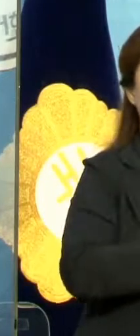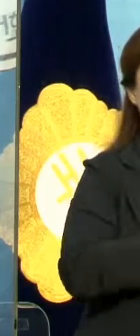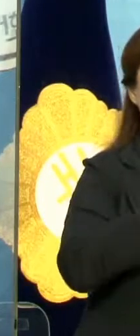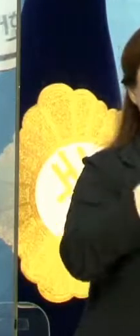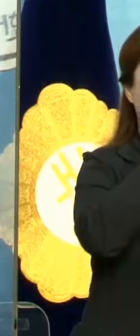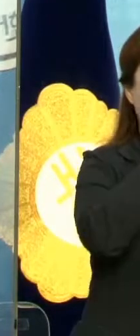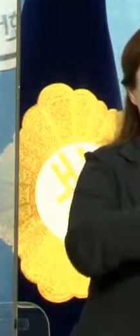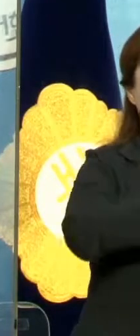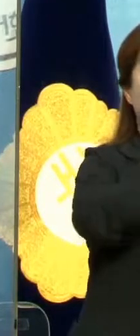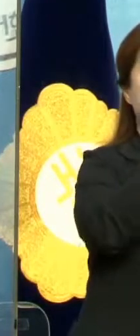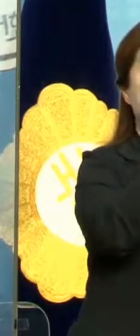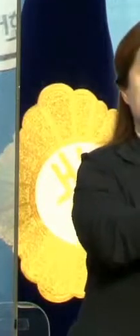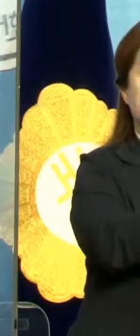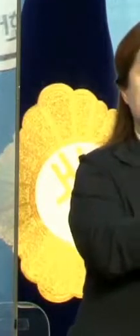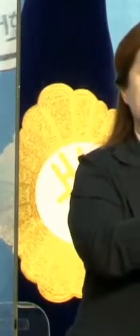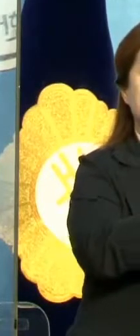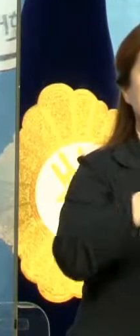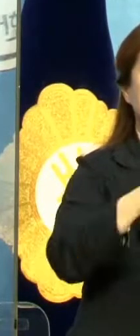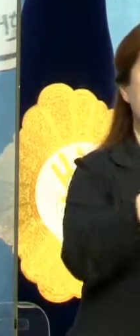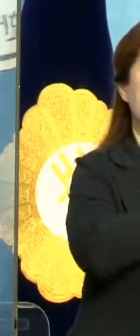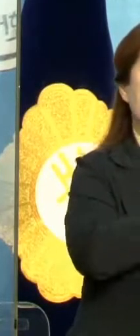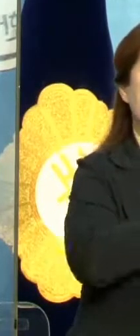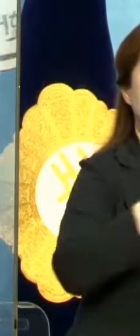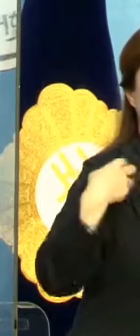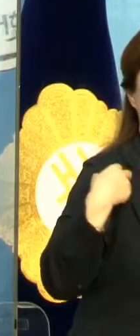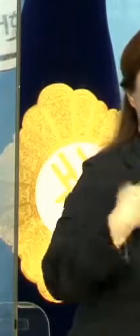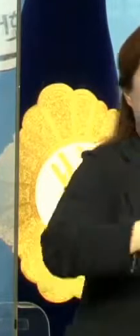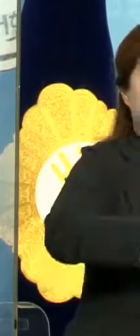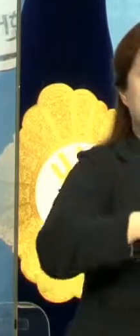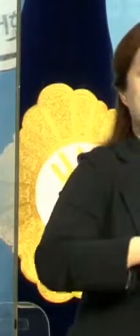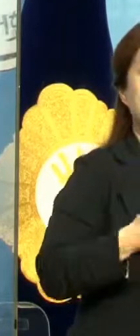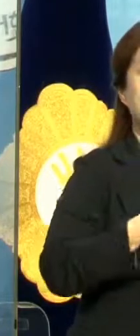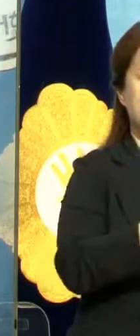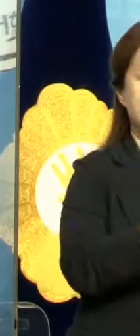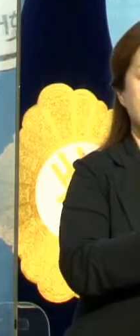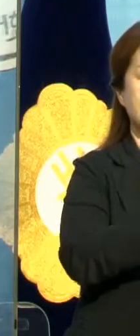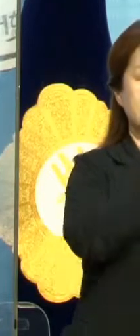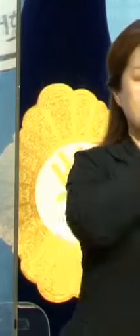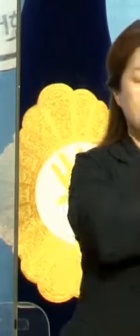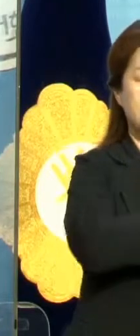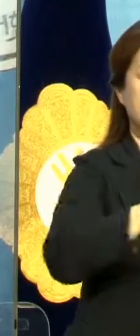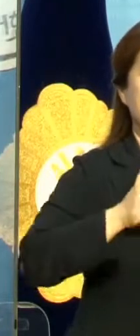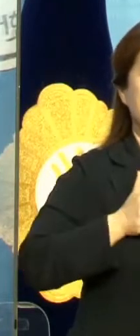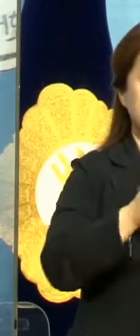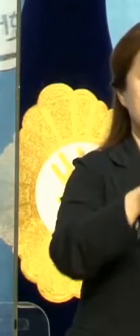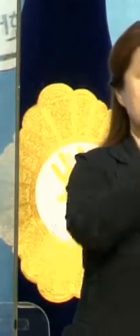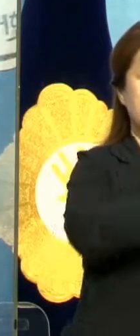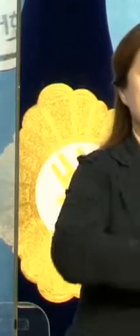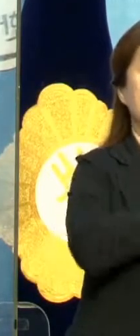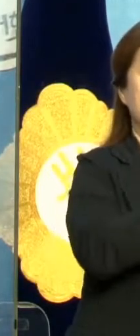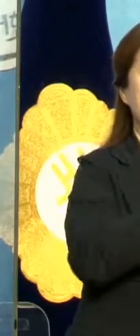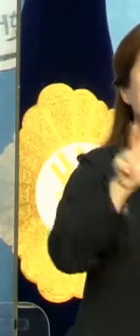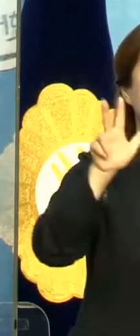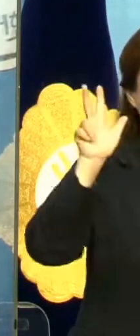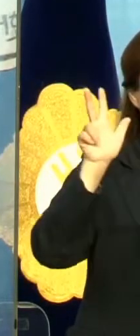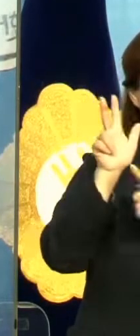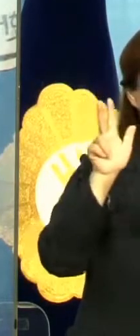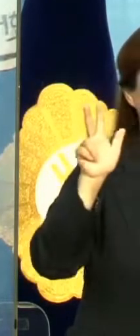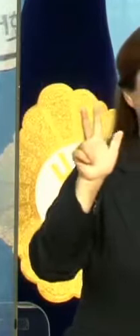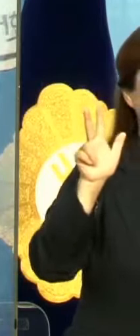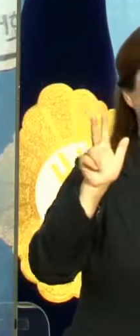이익을 우선으로 하여 국회의원 의 중문을 양심에 따라 성실히 수행할 것임 을 국민들께 선서 패